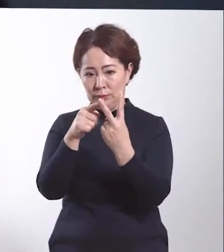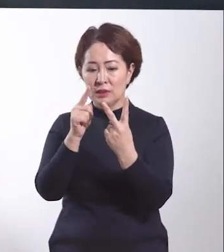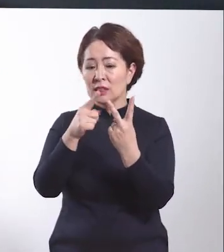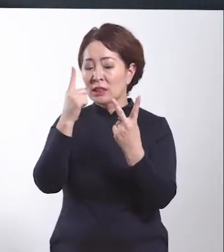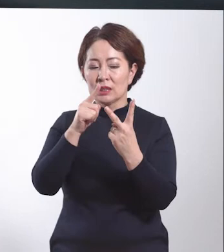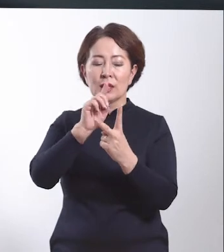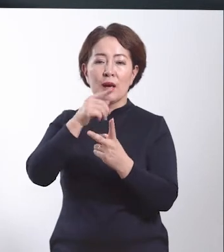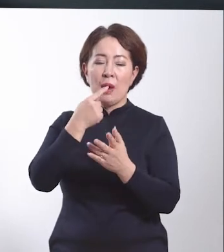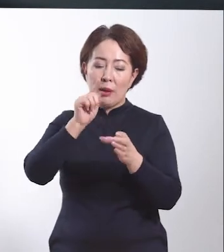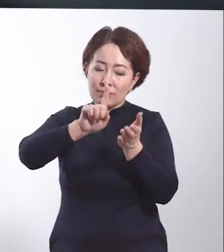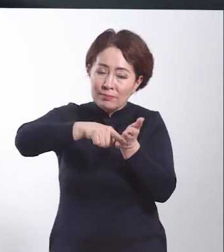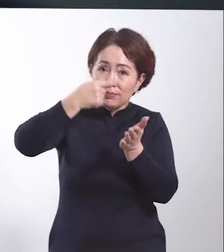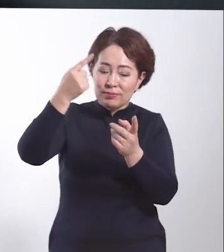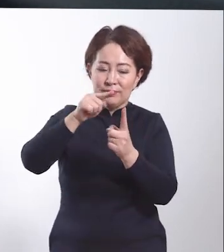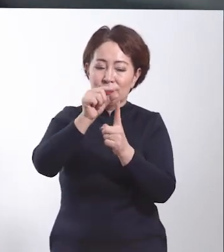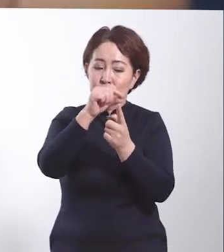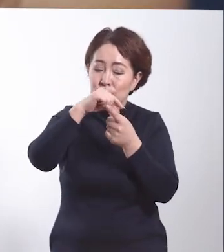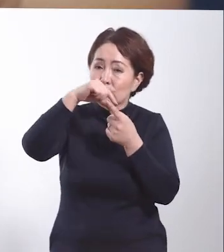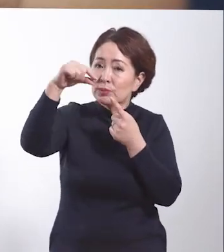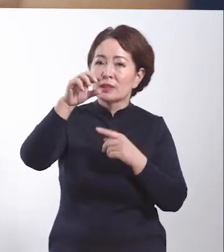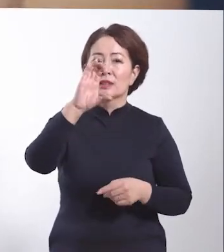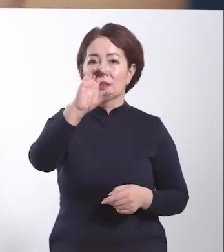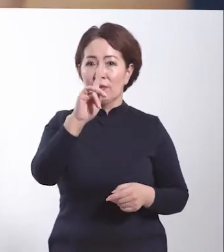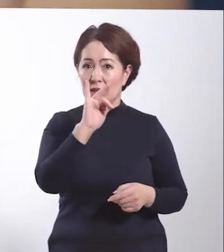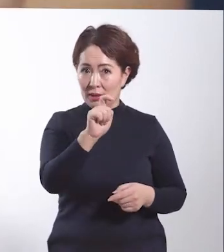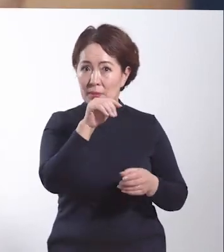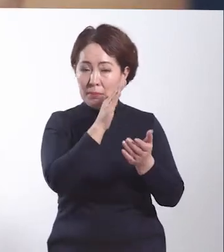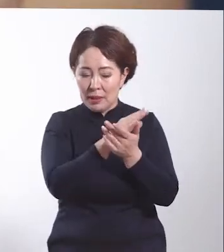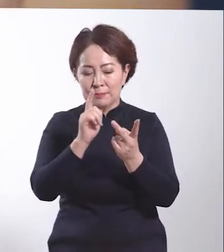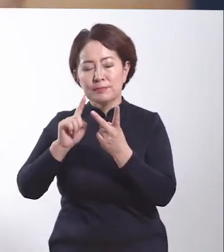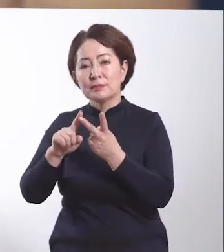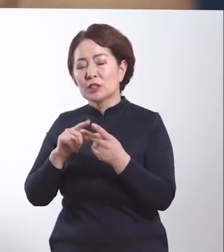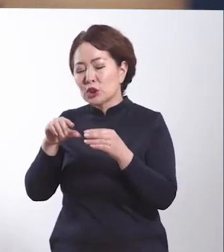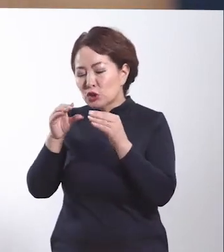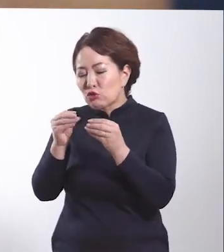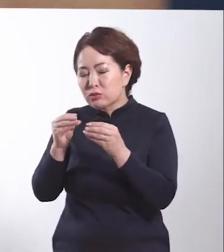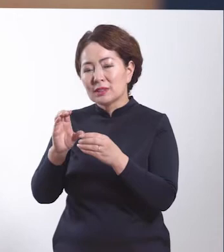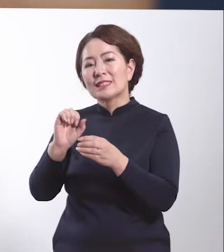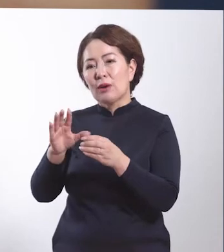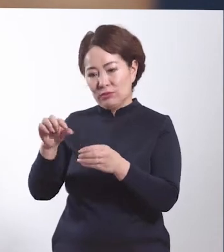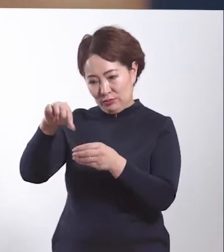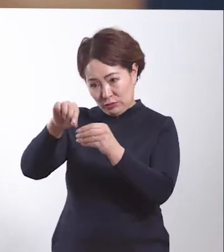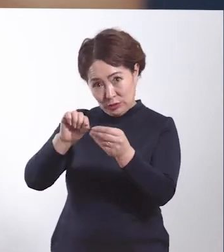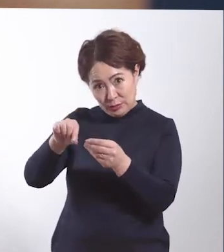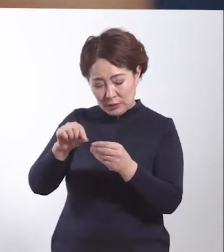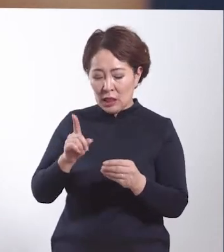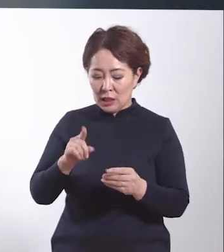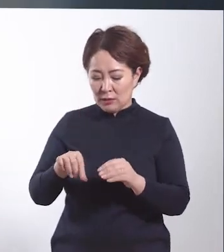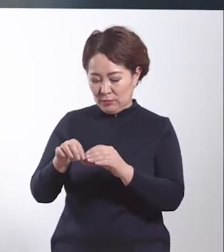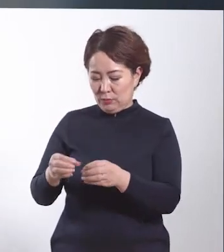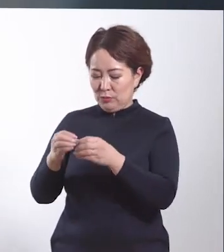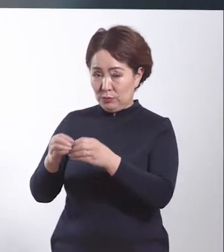ба нэг хэсэгт арчтас авах хэсэг бүхий шинжилгээний савх, нөгөөд нь хуванцар савтай шингэн